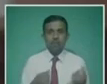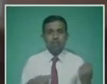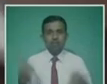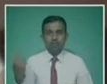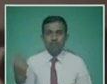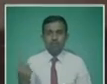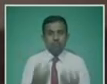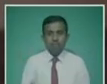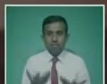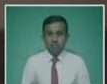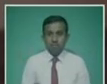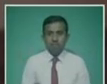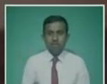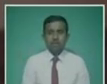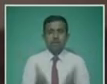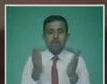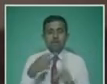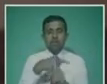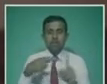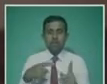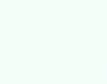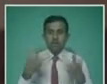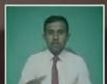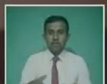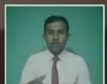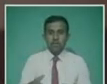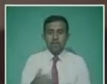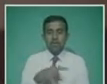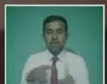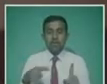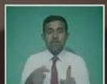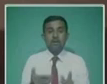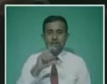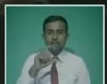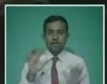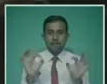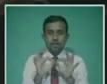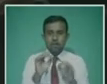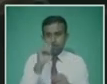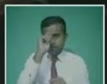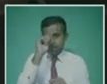රට බංකොලොත් කරලා ඉන්දියාවෙත් භාගයක් විතර ඉවර කරලා ඉන්දියාවක් කාලා හිමාලයත් කාලා නවත්තන්නේ.